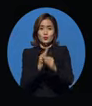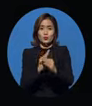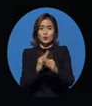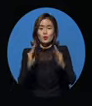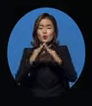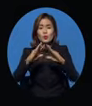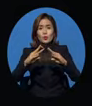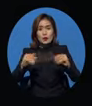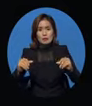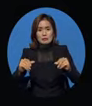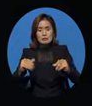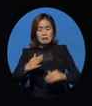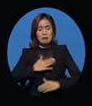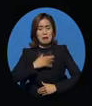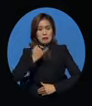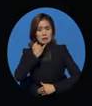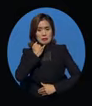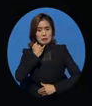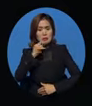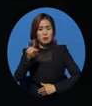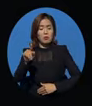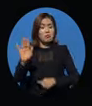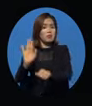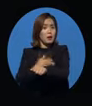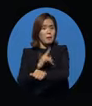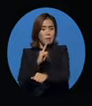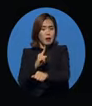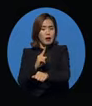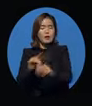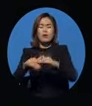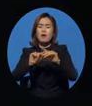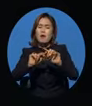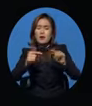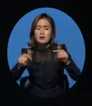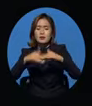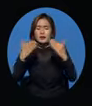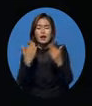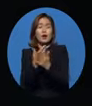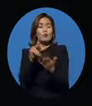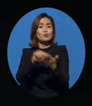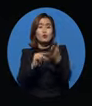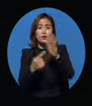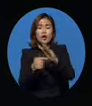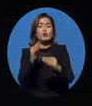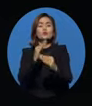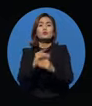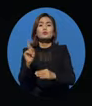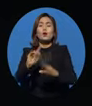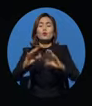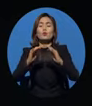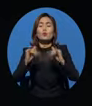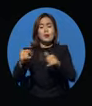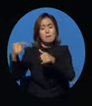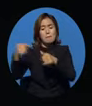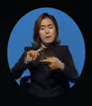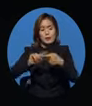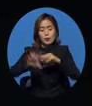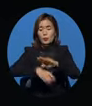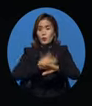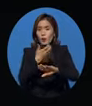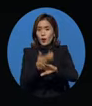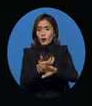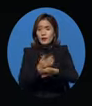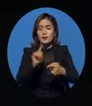부동산 내로 나물 h 사 태 어 재고 손 펜으로 여러가지가 거론 되지만 핵심은 국민이 명령한 계획